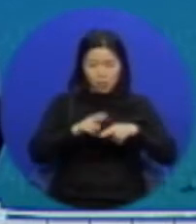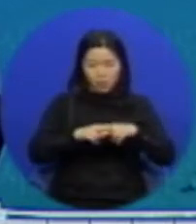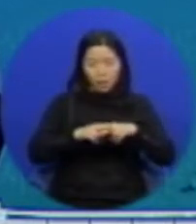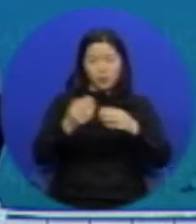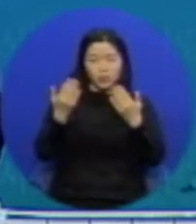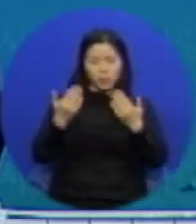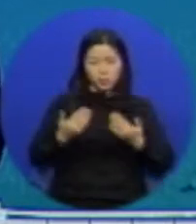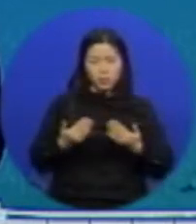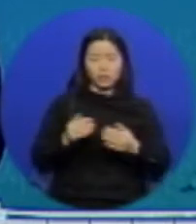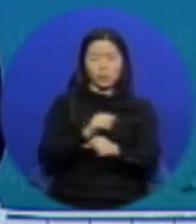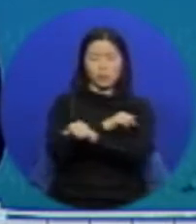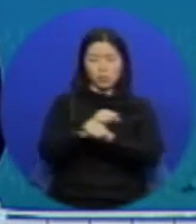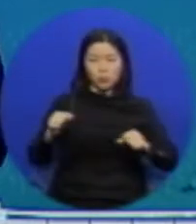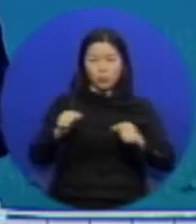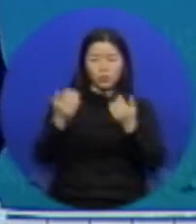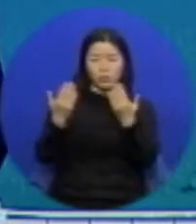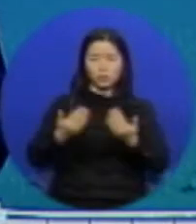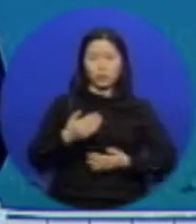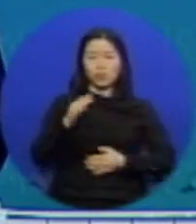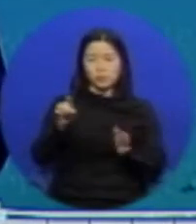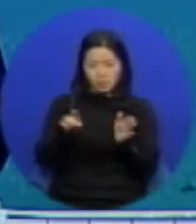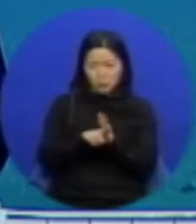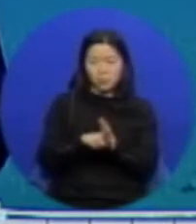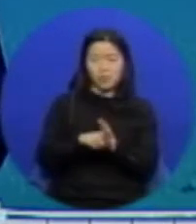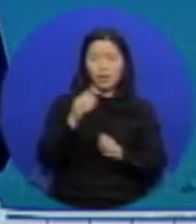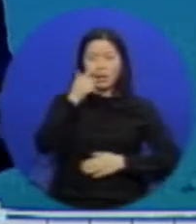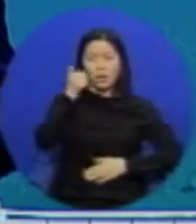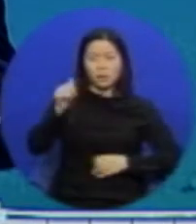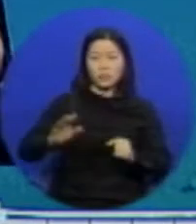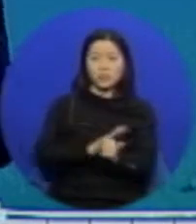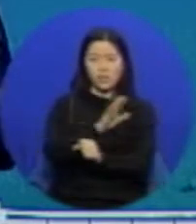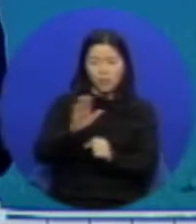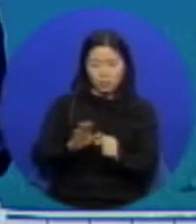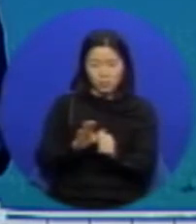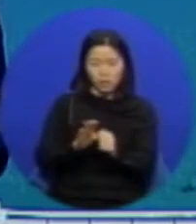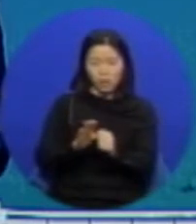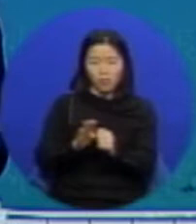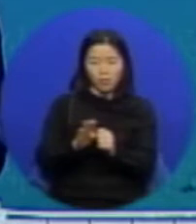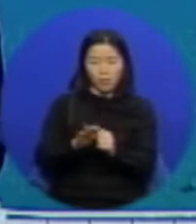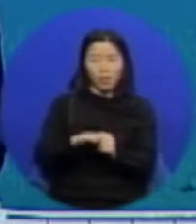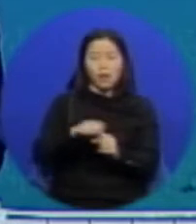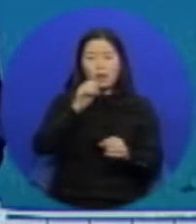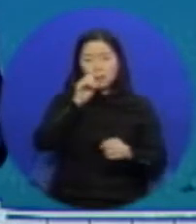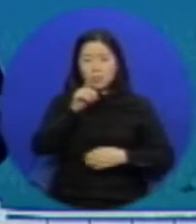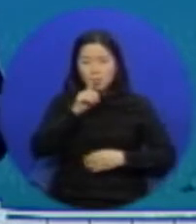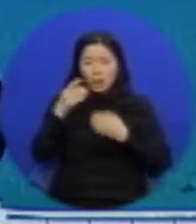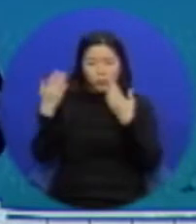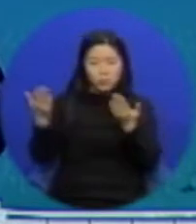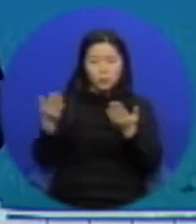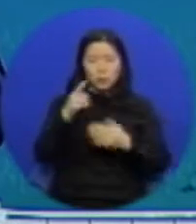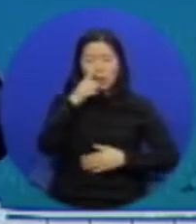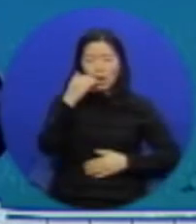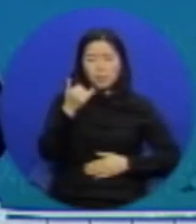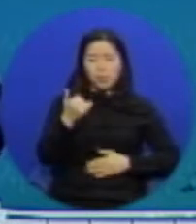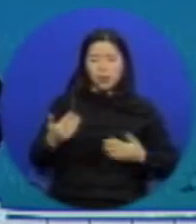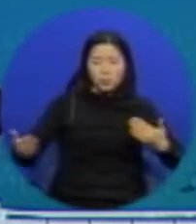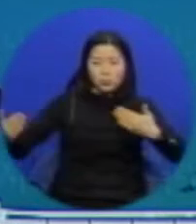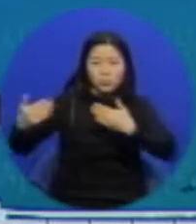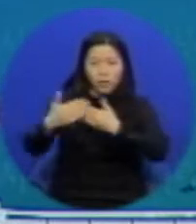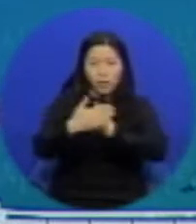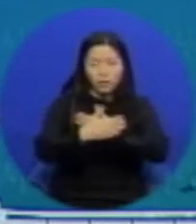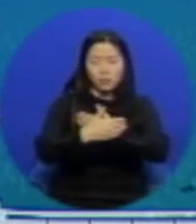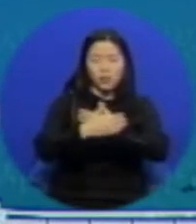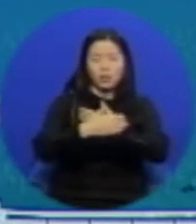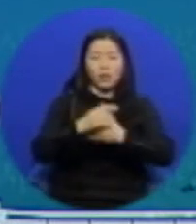해주신 걸 믿습니다 아버지 사랑합니다 그리고 아버지 품에 안기면 그러면 그걸 얼마나 아버지를